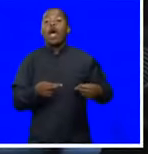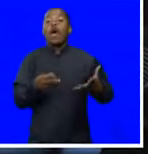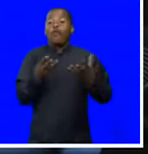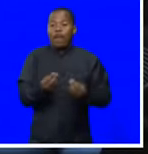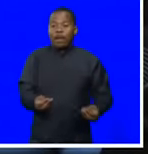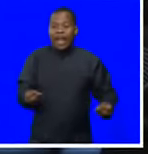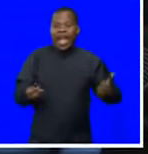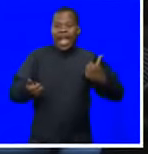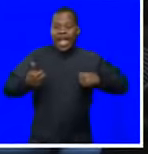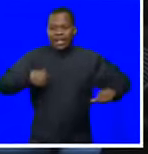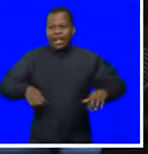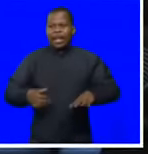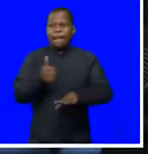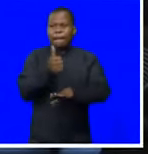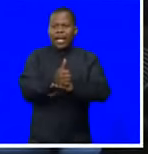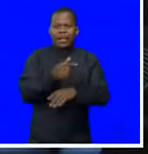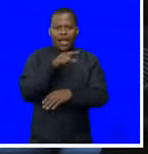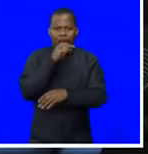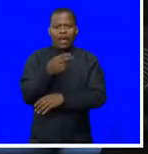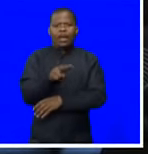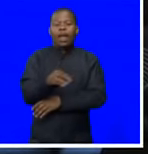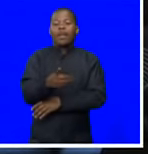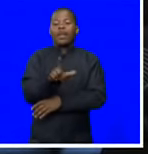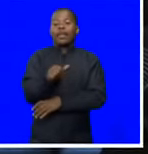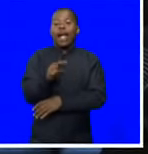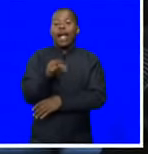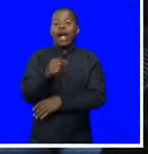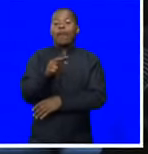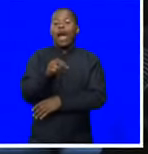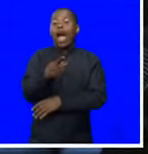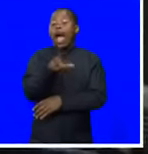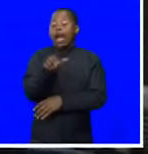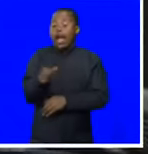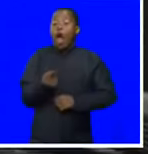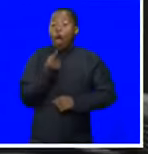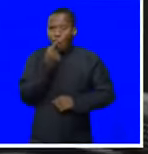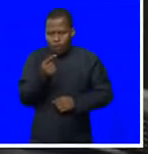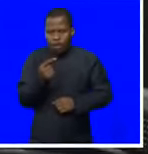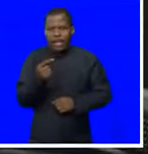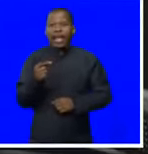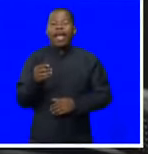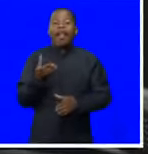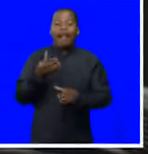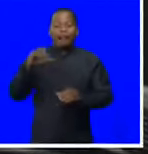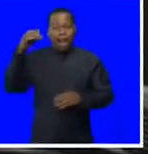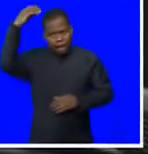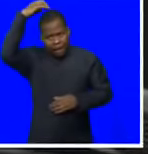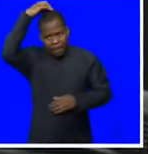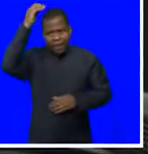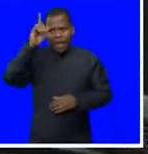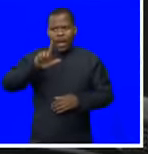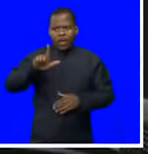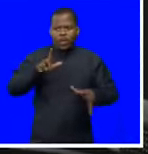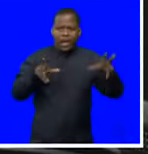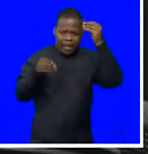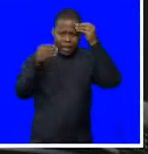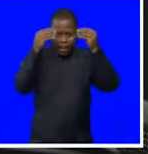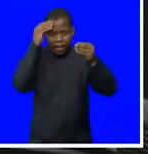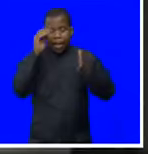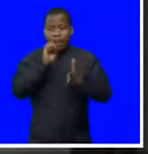live laseLesotho litofunza kuleli kodwa nalakuleli kukhona lelikufunzile lelifisa kwenta lokwentiwa nguleli